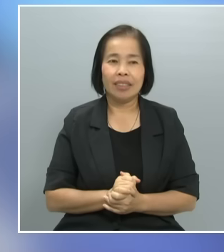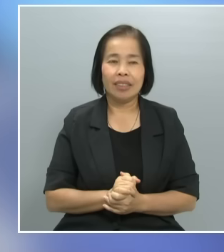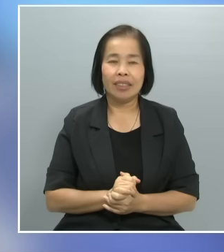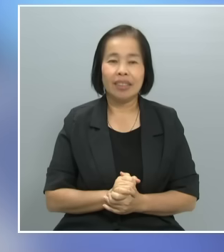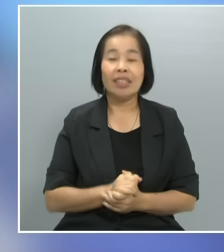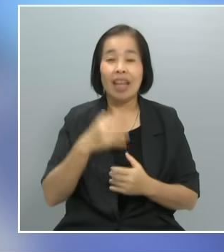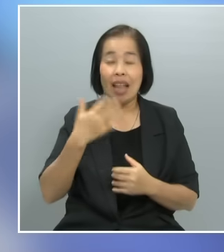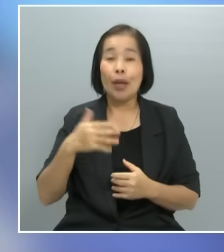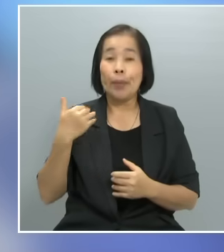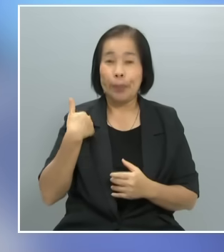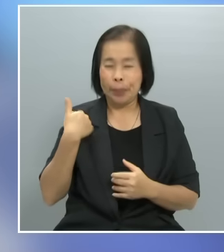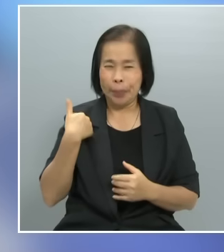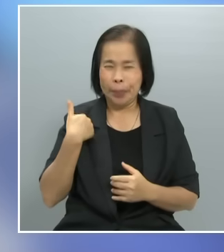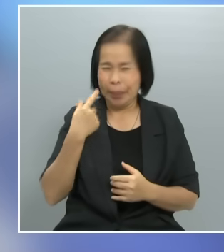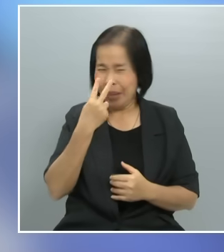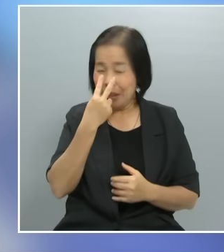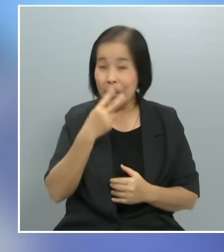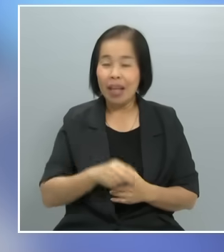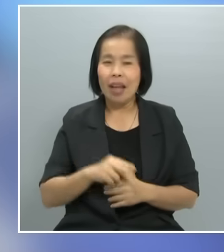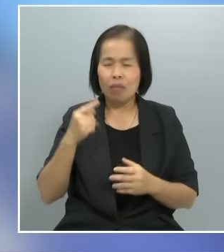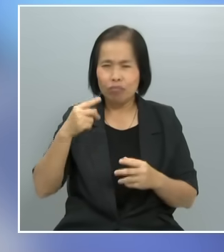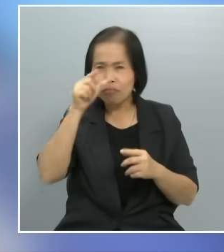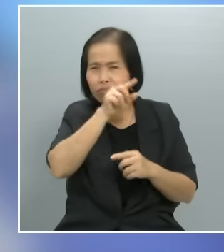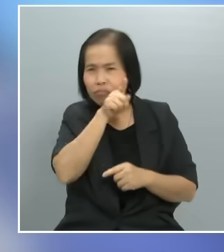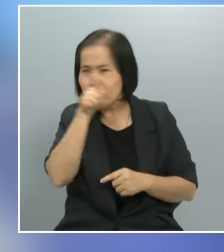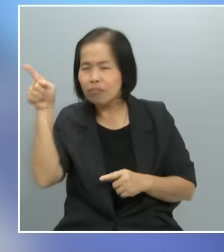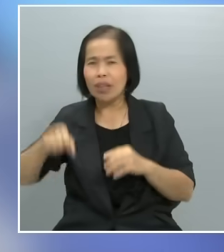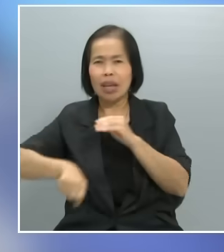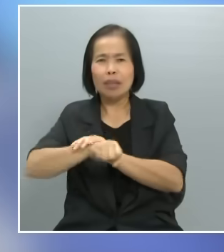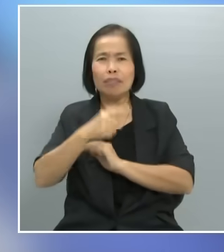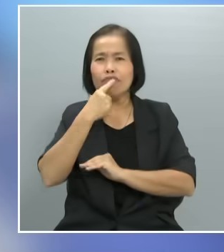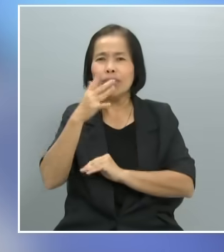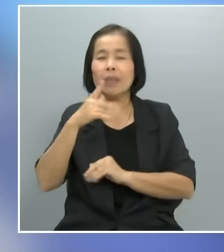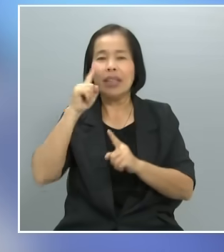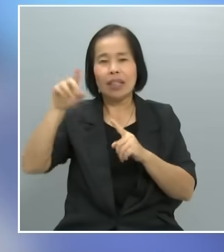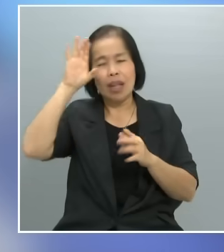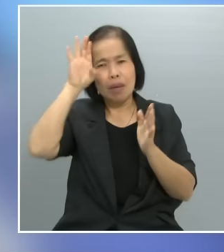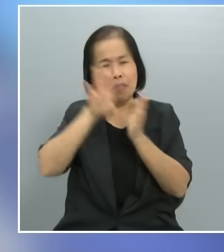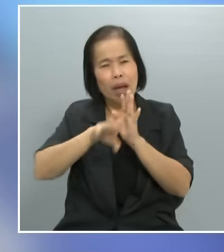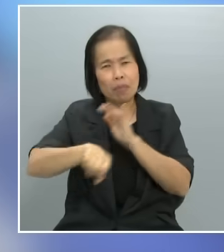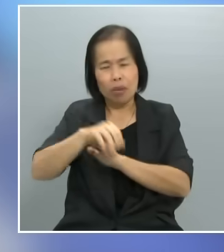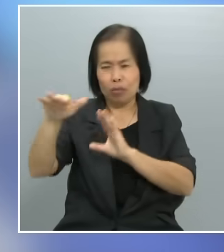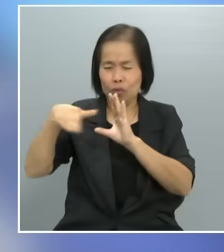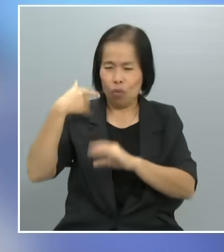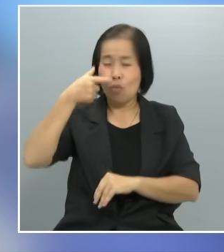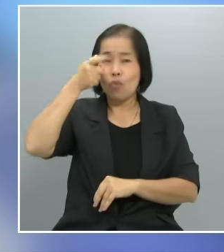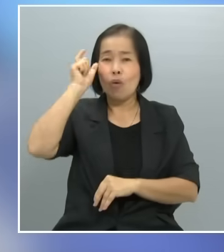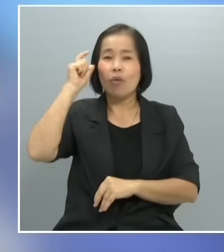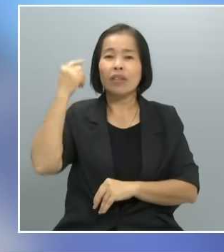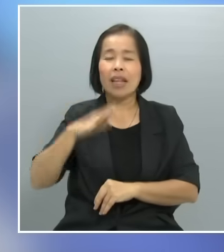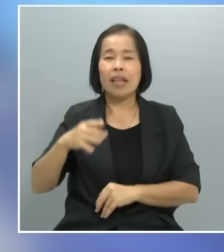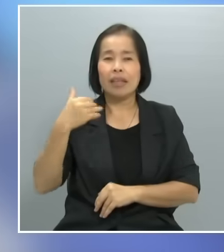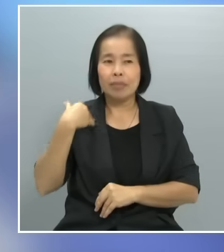ะแต่ว่าเมื่อกี้นี้ตอนที่ดูแพ็กเกจไม่มีอาชีพนักบอลเลย ไม่มี แต่ว่าส่งรูปนักบอลไปให้ ใช่แต่เขาบอกว่าคนนี้ไม่ได้ชื่อบั